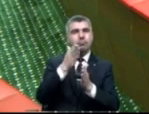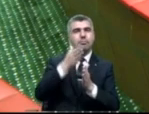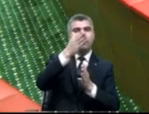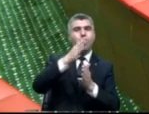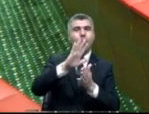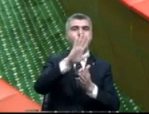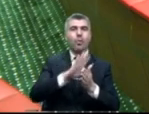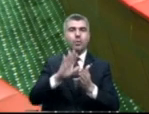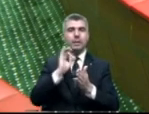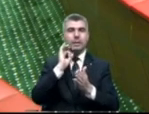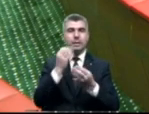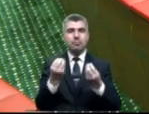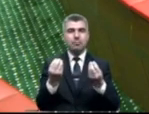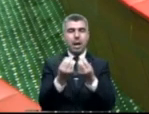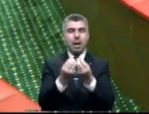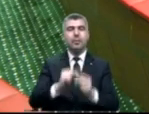للعلا سعيا،